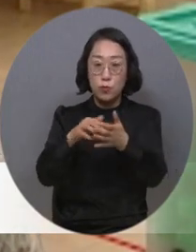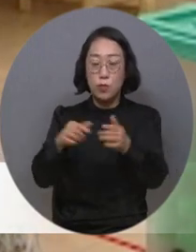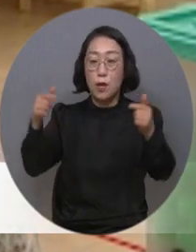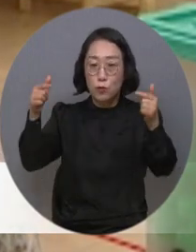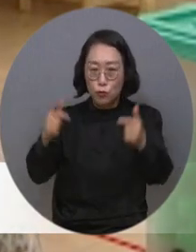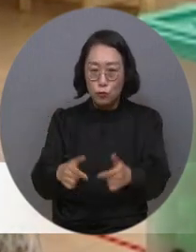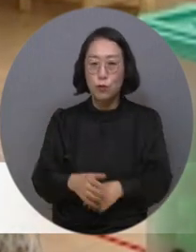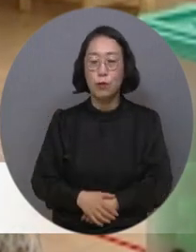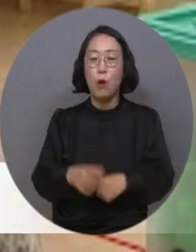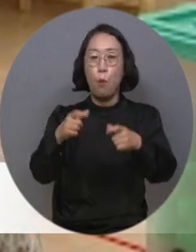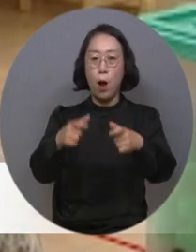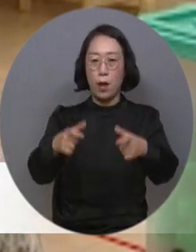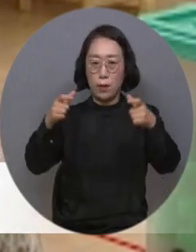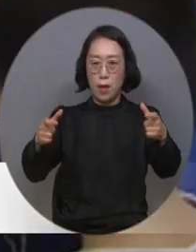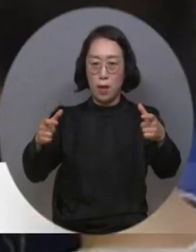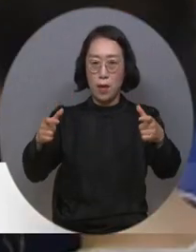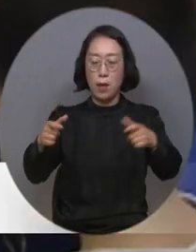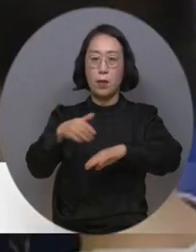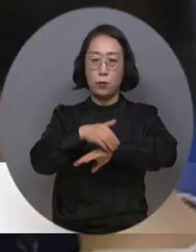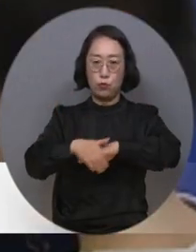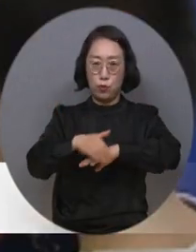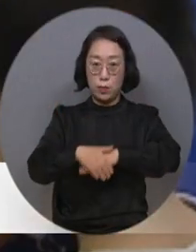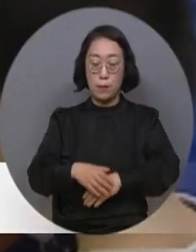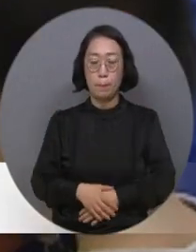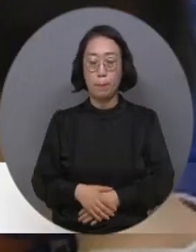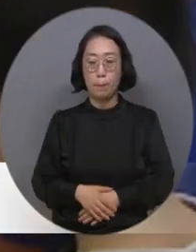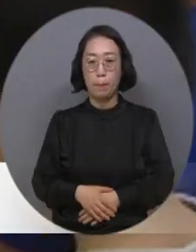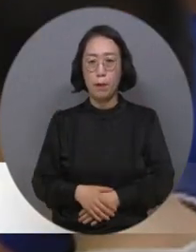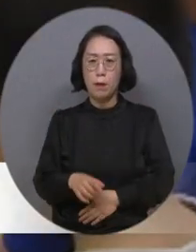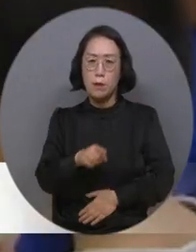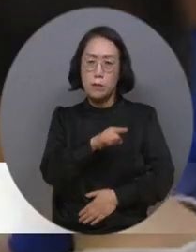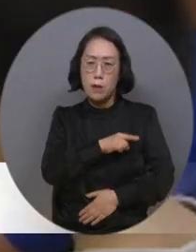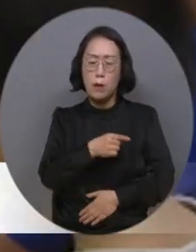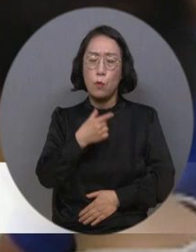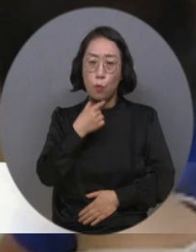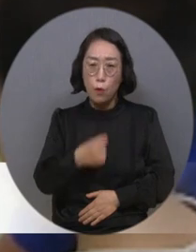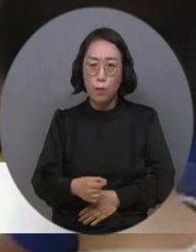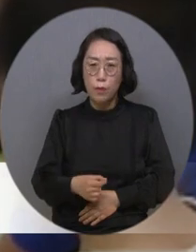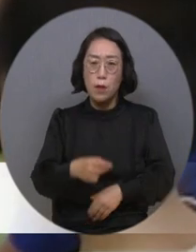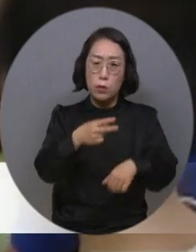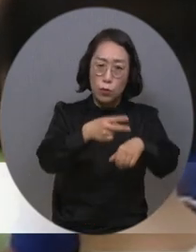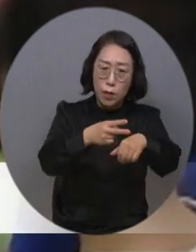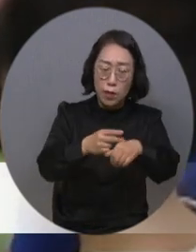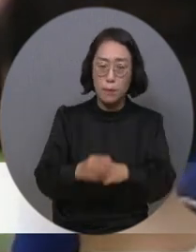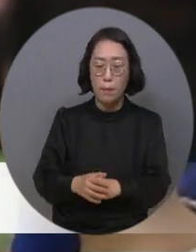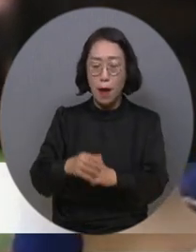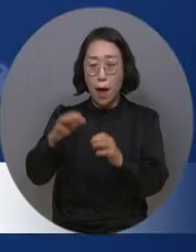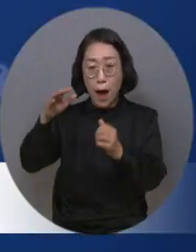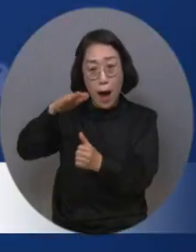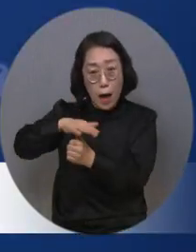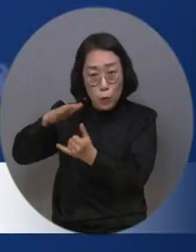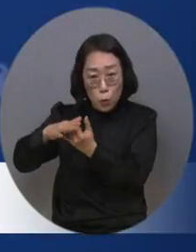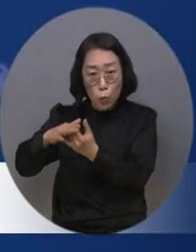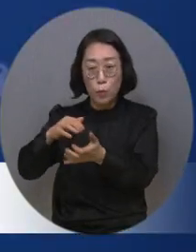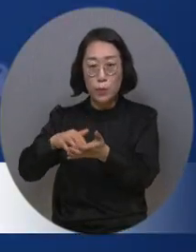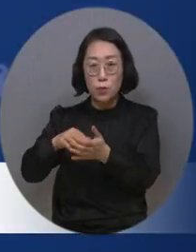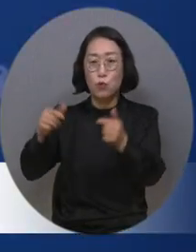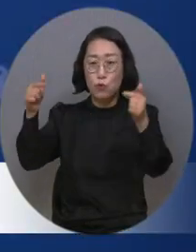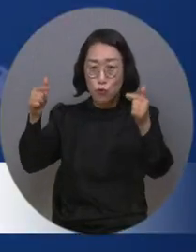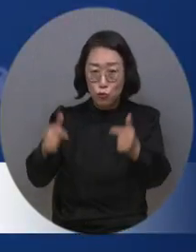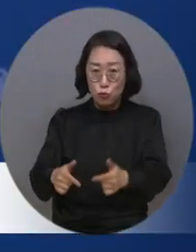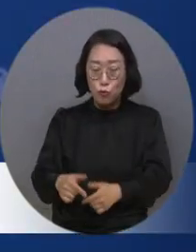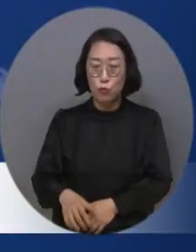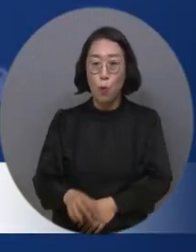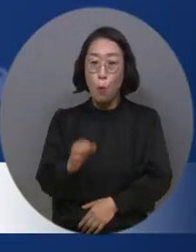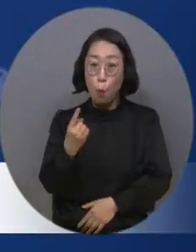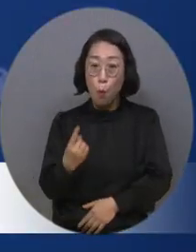확대했다고 밝혔습니다 보육 현장에 1순위 요구사항인 교사대 아동비율 축소사업은 오세훈 시장이